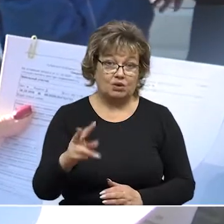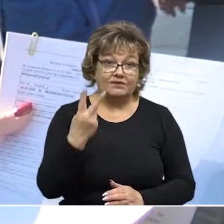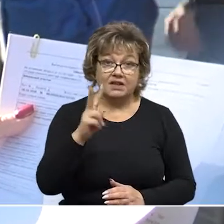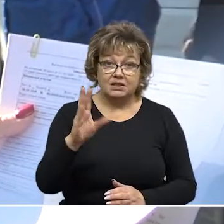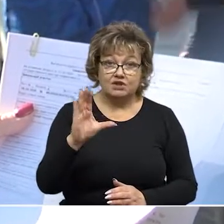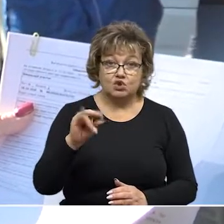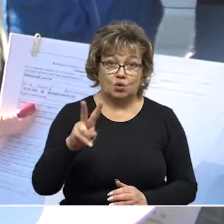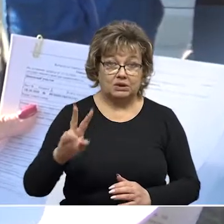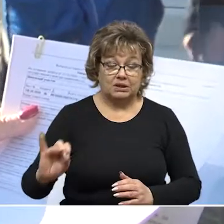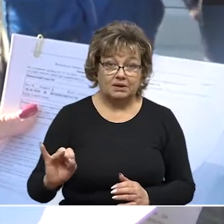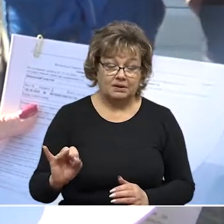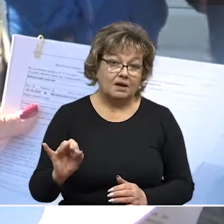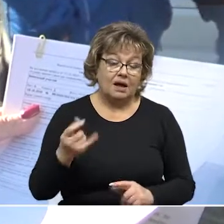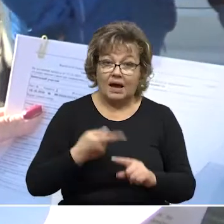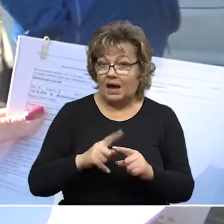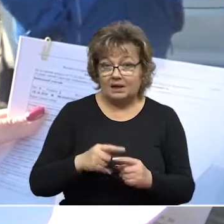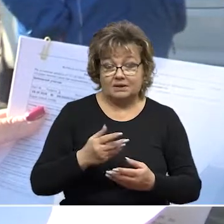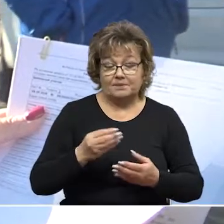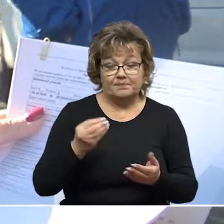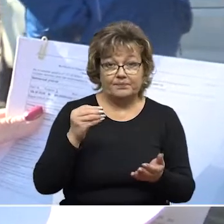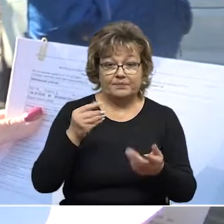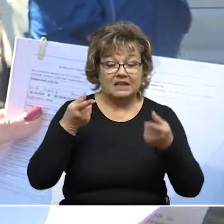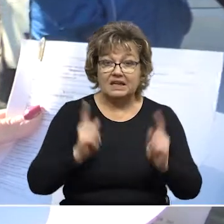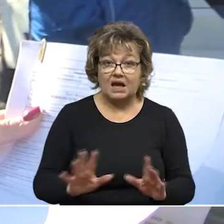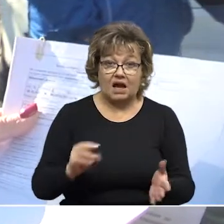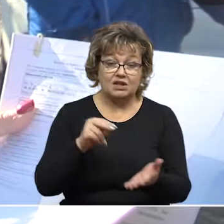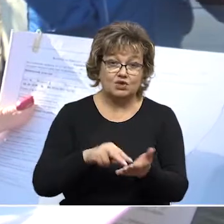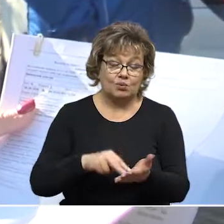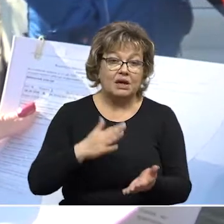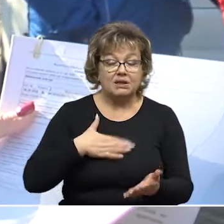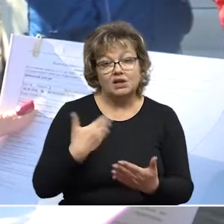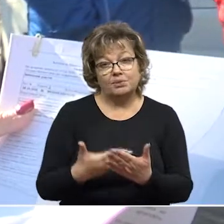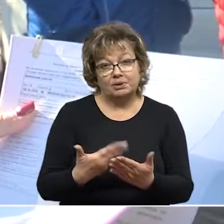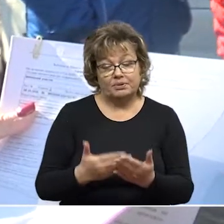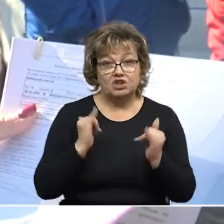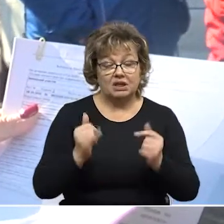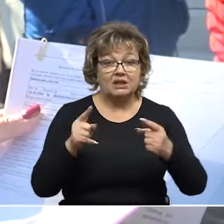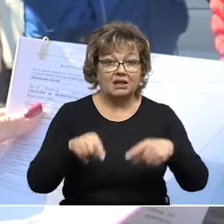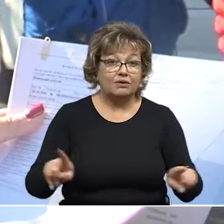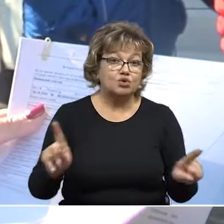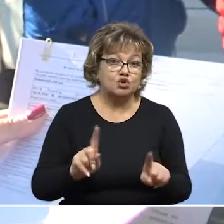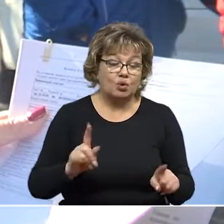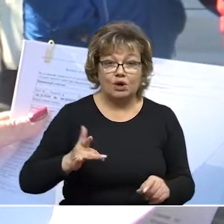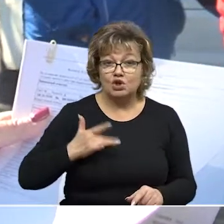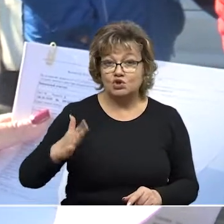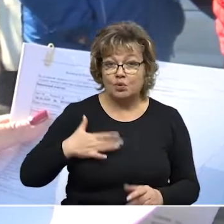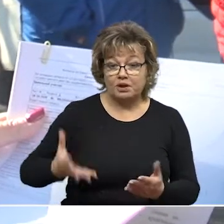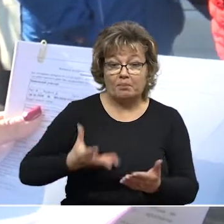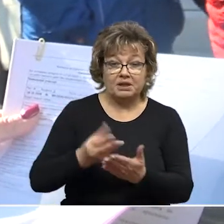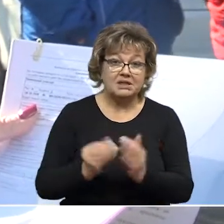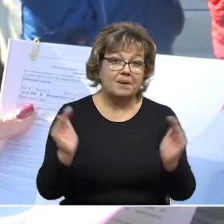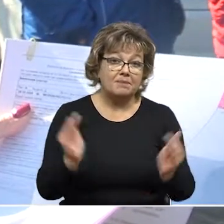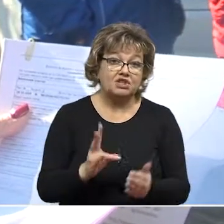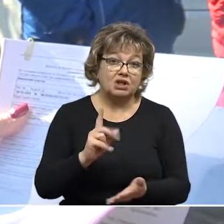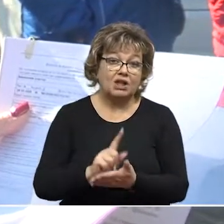миллионов с копеечками. Это несуществующая стоимость. Видимо, наше предположение – это для того, чтобы собственники